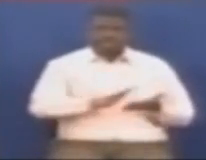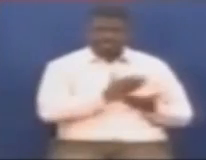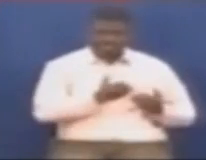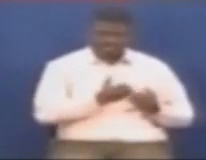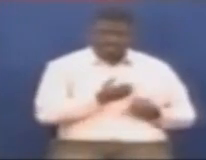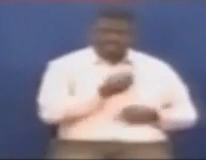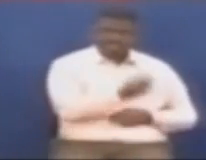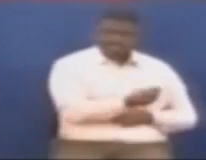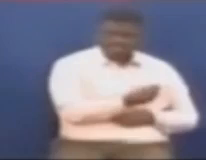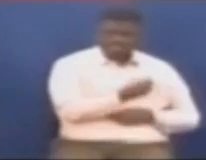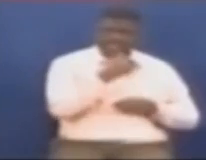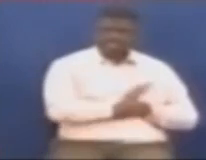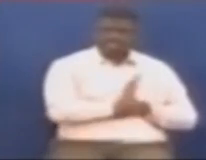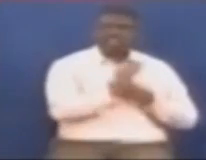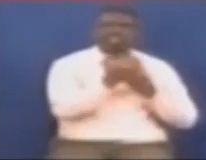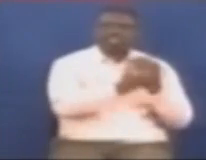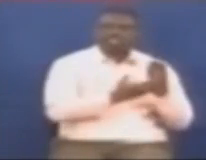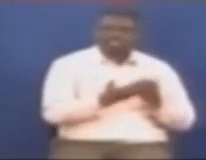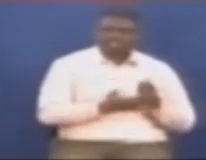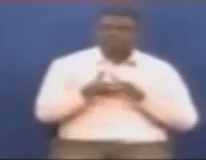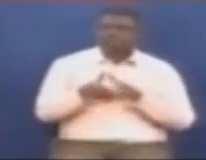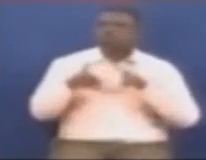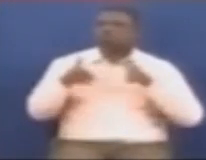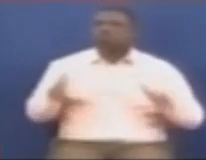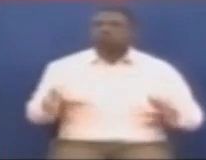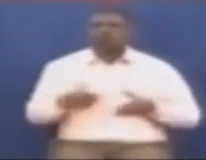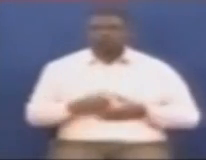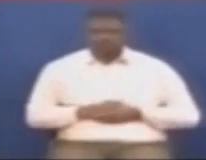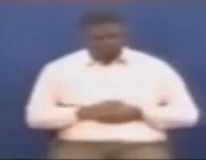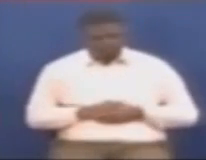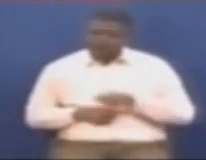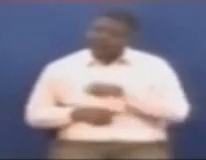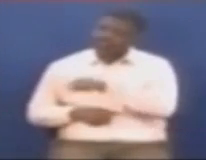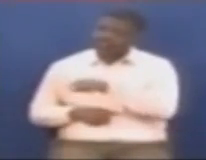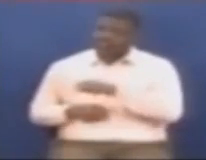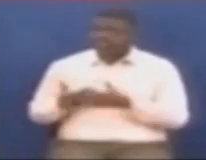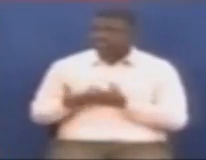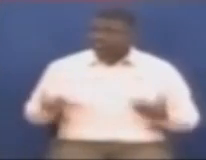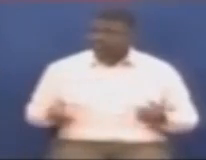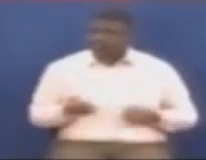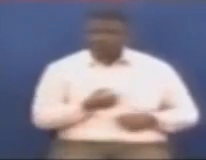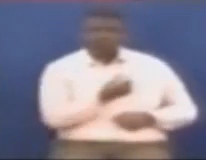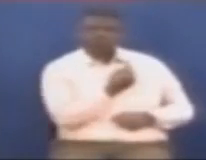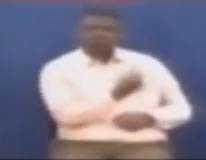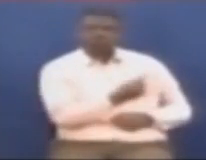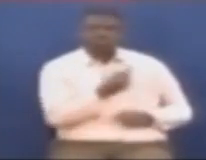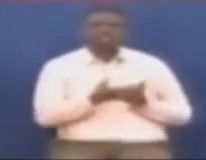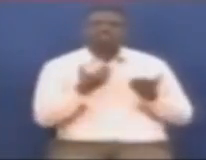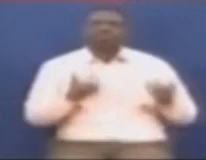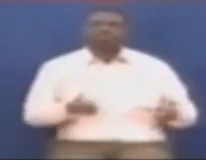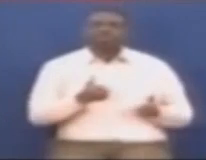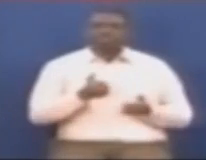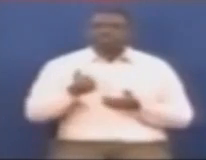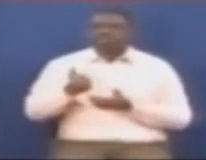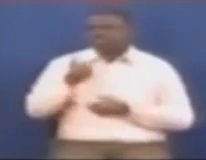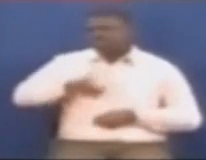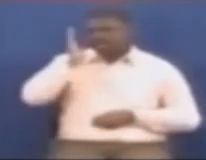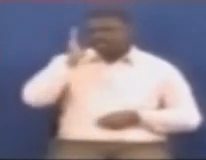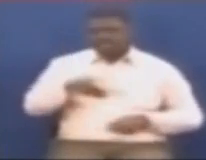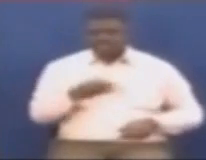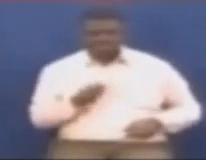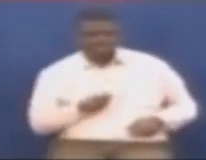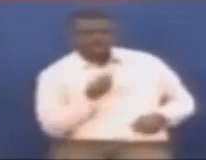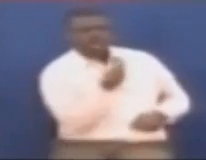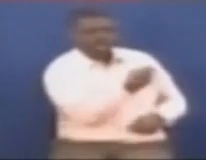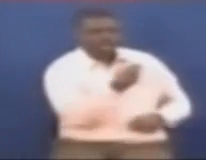umoja za serikali. Zoezi hili litakapokamilika litasaidia kufanya tathmini ya